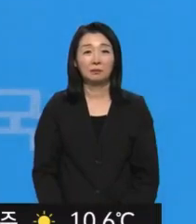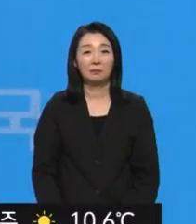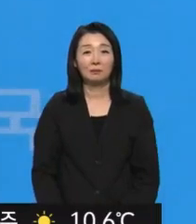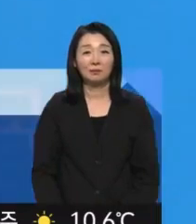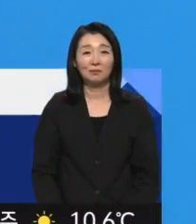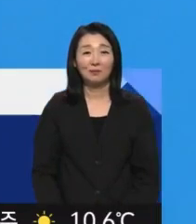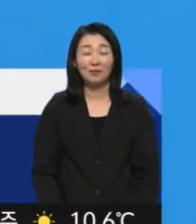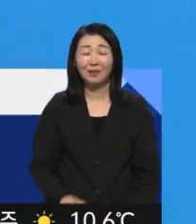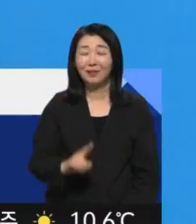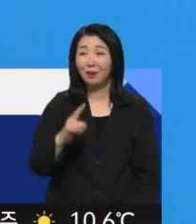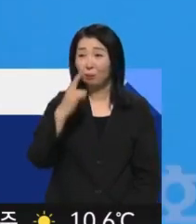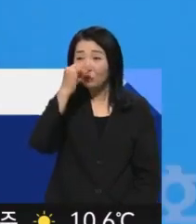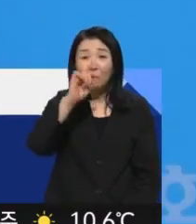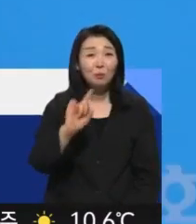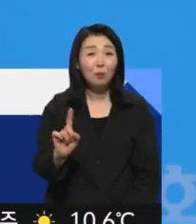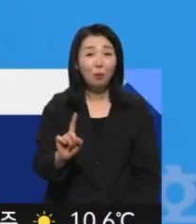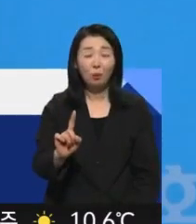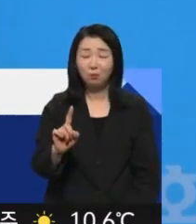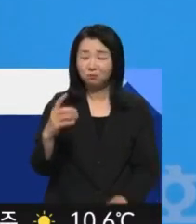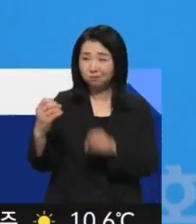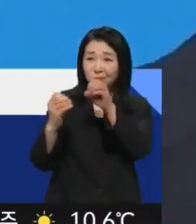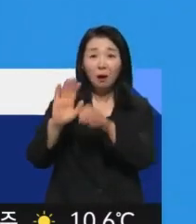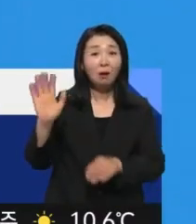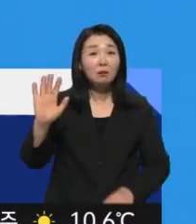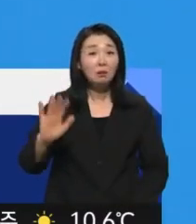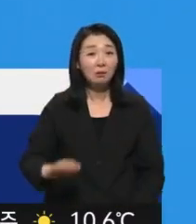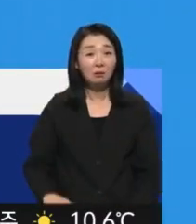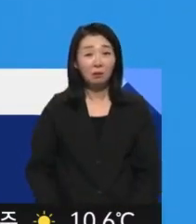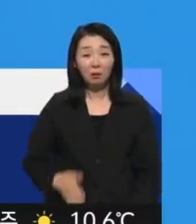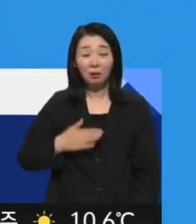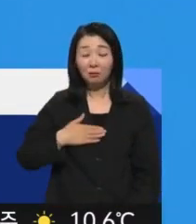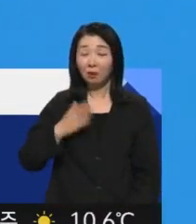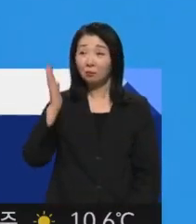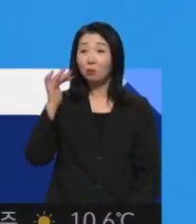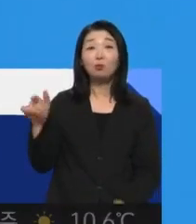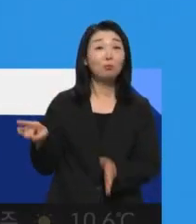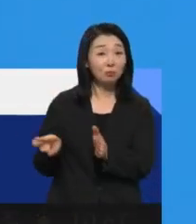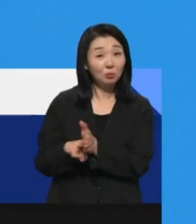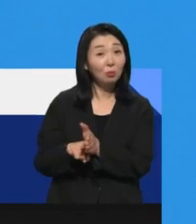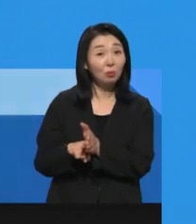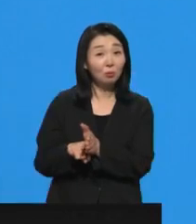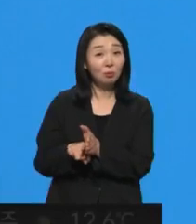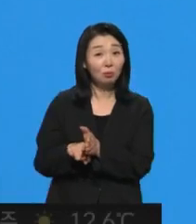제가 어떤 각을 세웠습니까? 어떤 각을 세웠죠? 저는 대통령 믿는다고 했습니다.